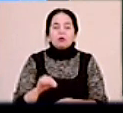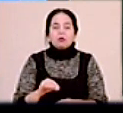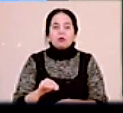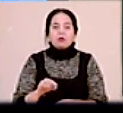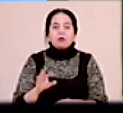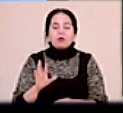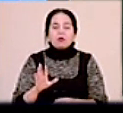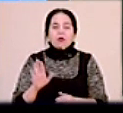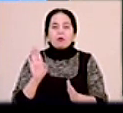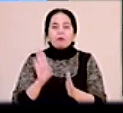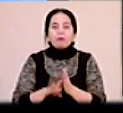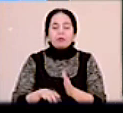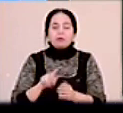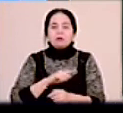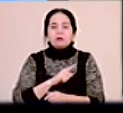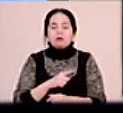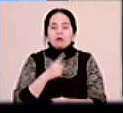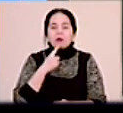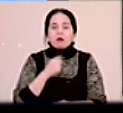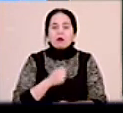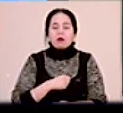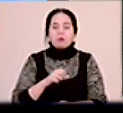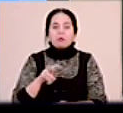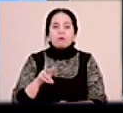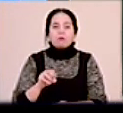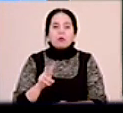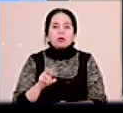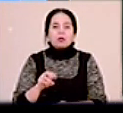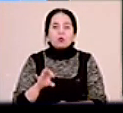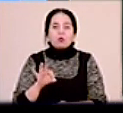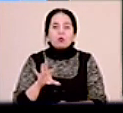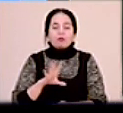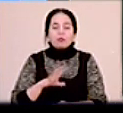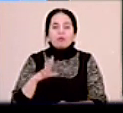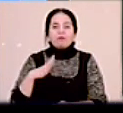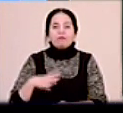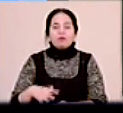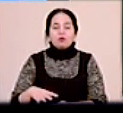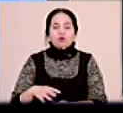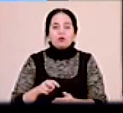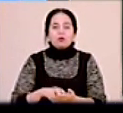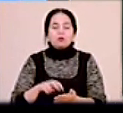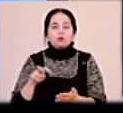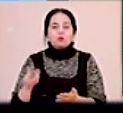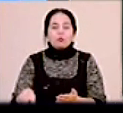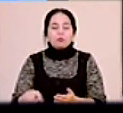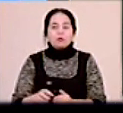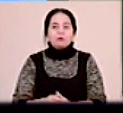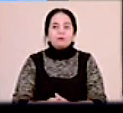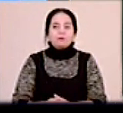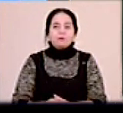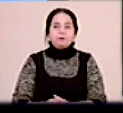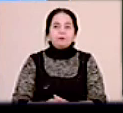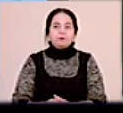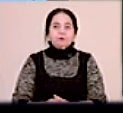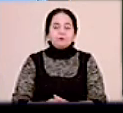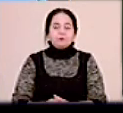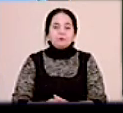обессиленная армия Александра Македонского, и он был вынужден отступить.